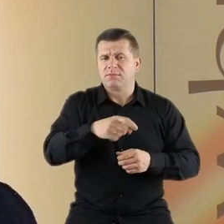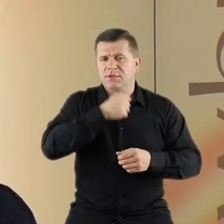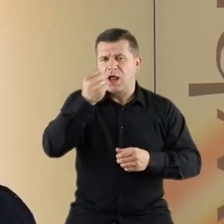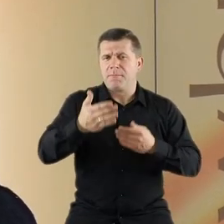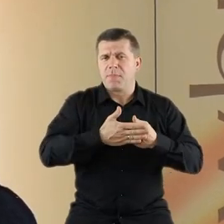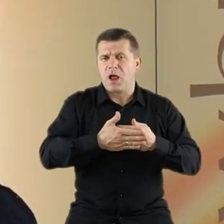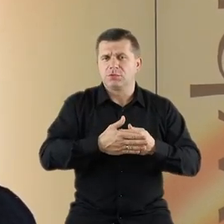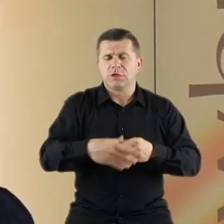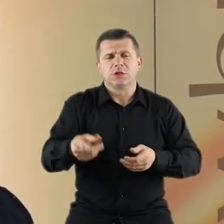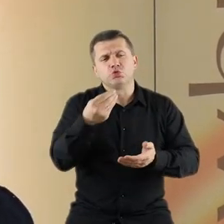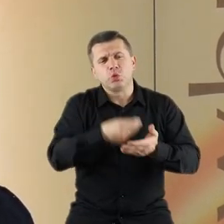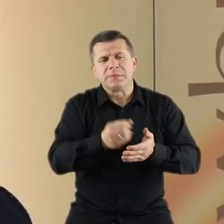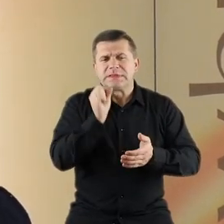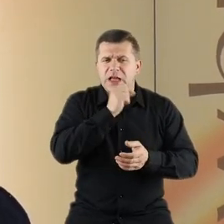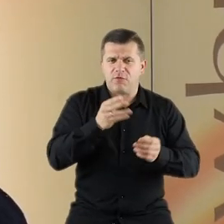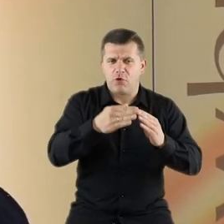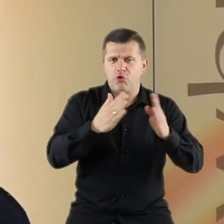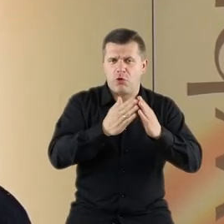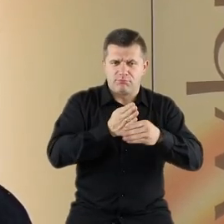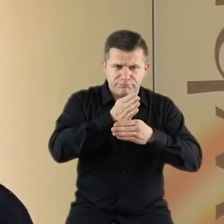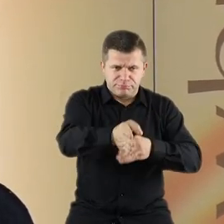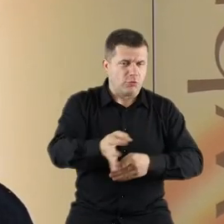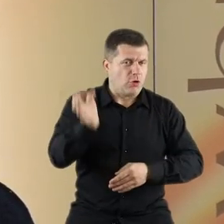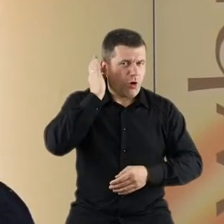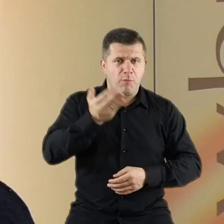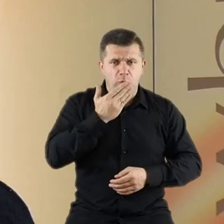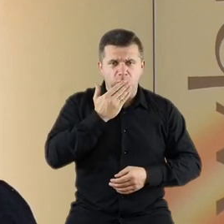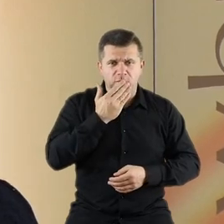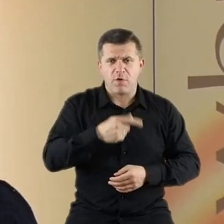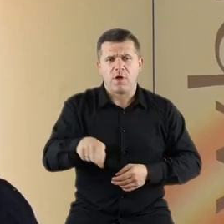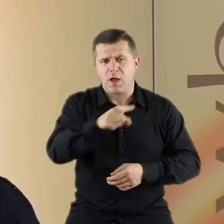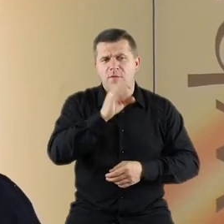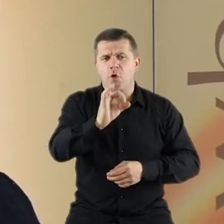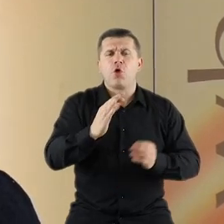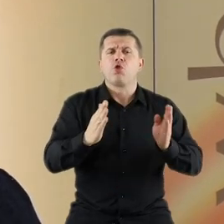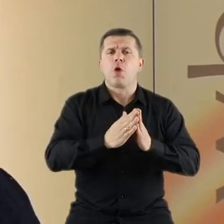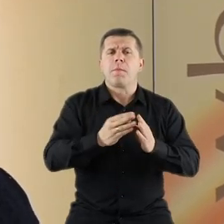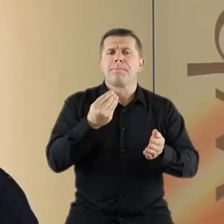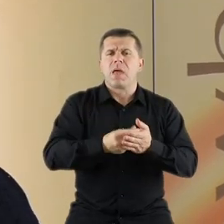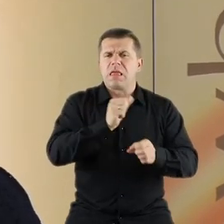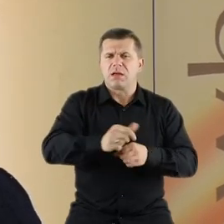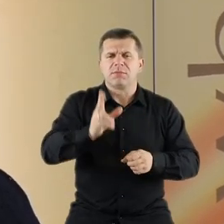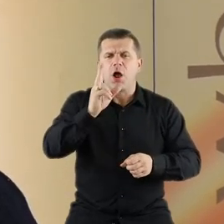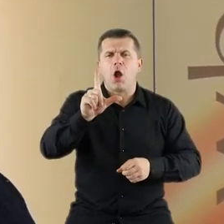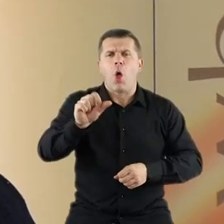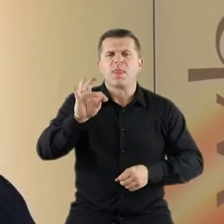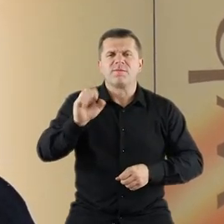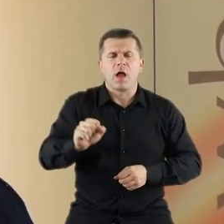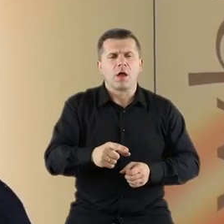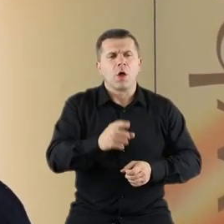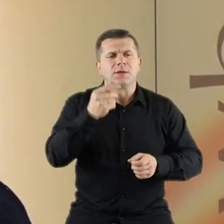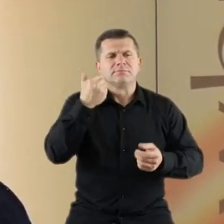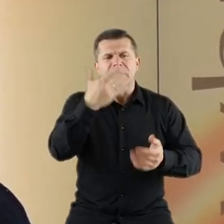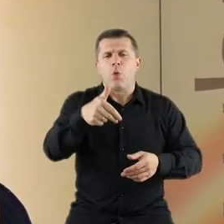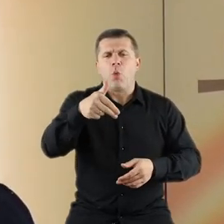pod pretekstem skupu staroci weszła do ich domu kobieta w mówiła domownikom że na tych domem i pieniędzmi ciąży Klątwa do